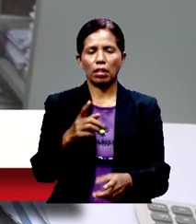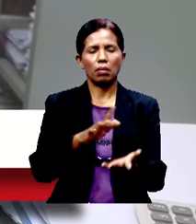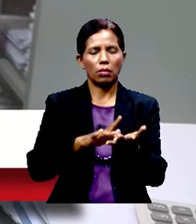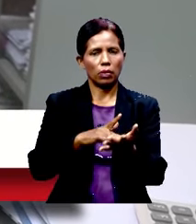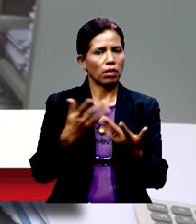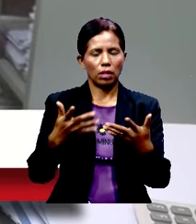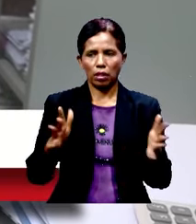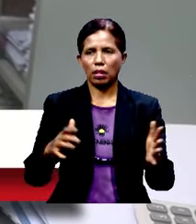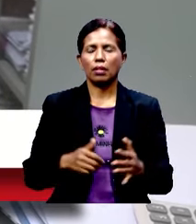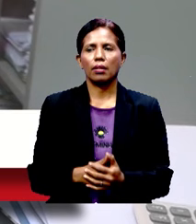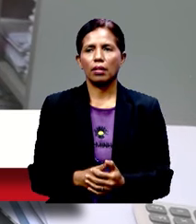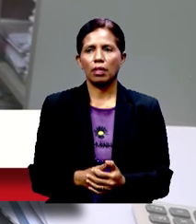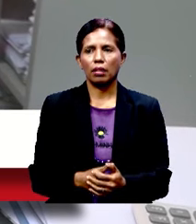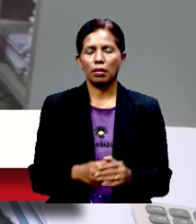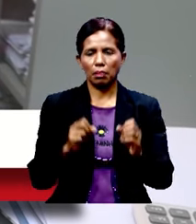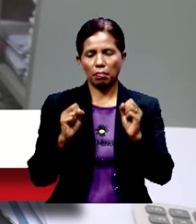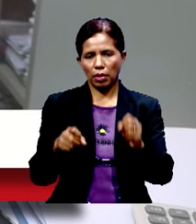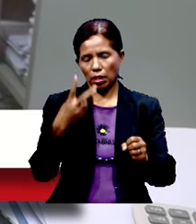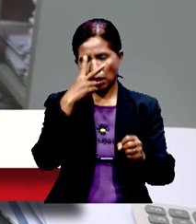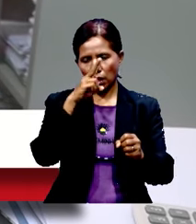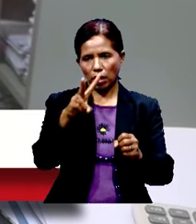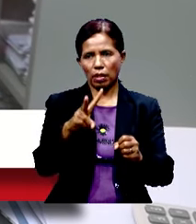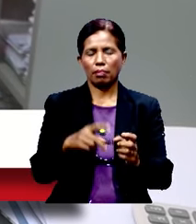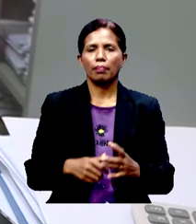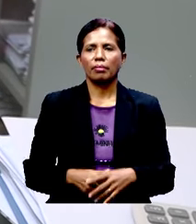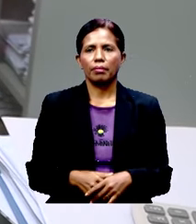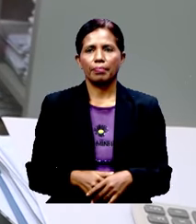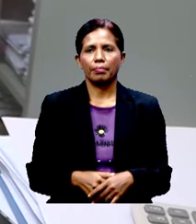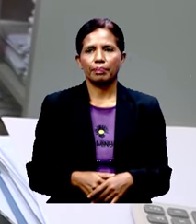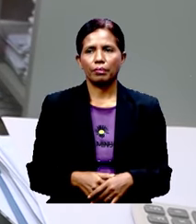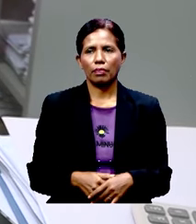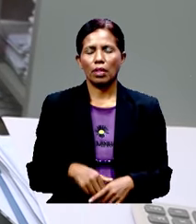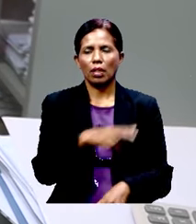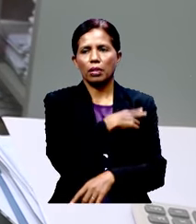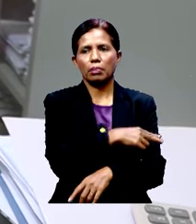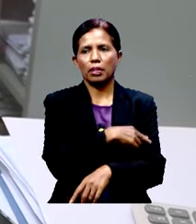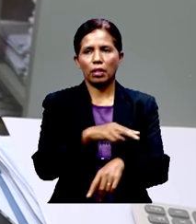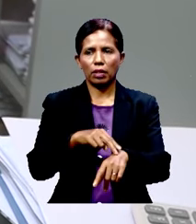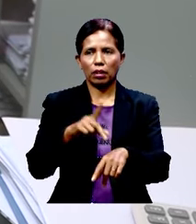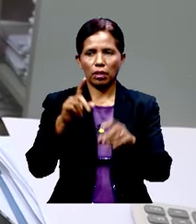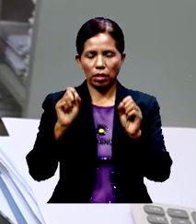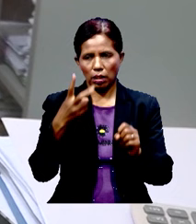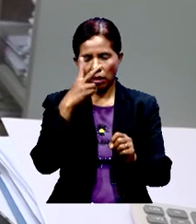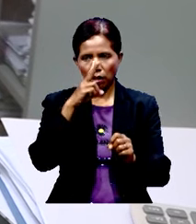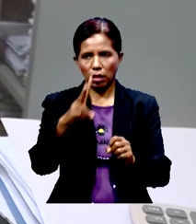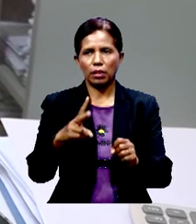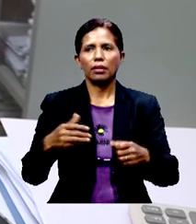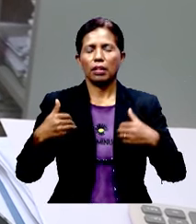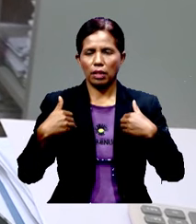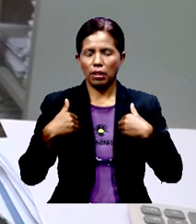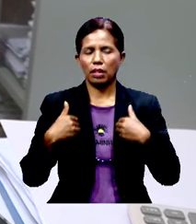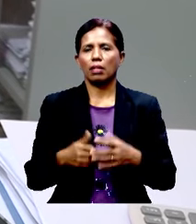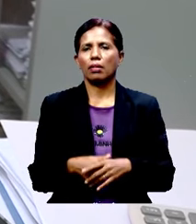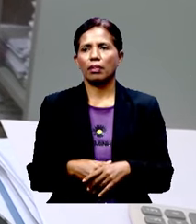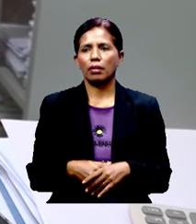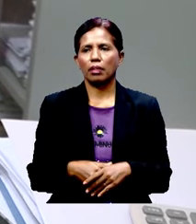makalah iha. Ita espera katak ni boleh resolve na tamba Hospital Nasional ne tersiari hospital, tersiari kere, ne bim